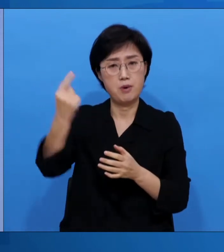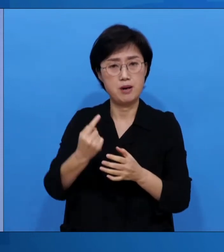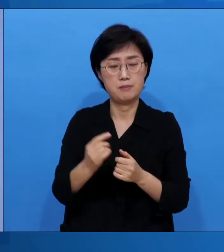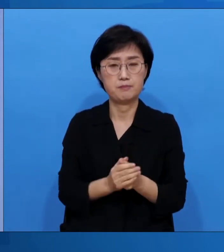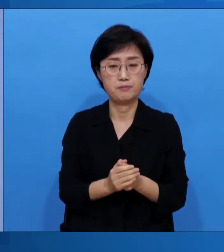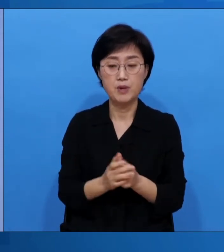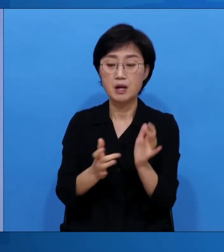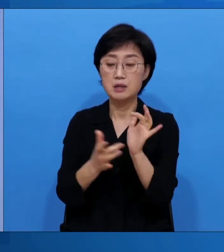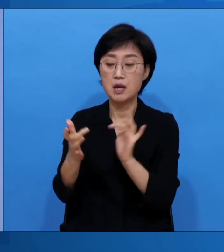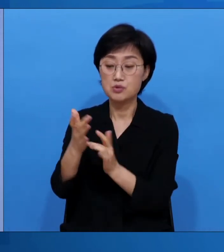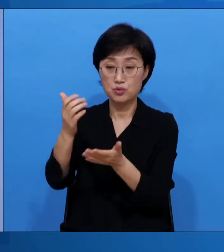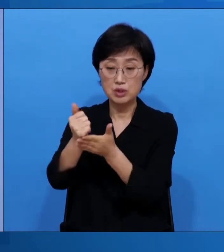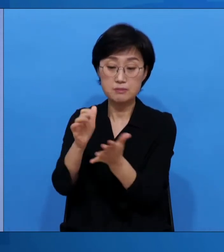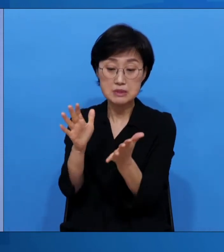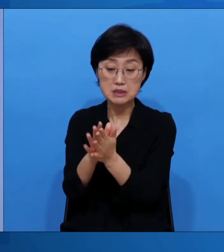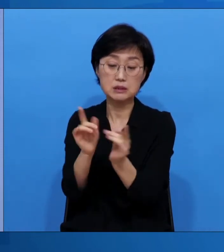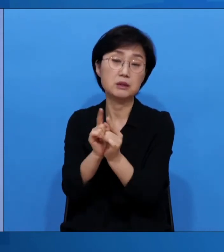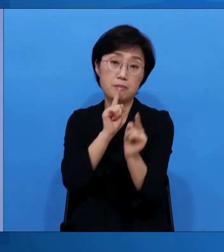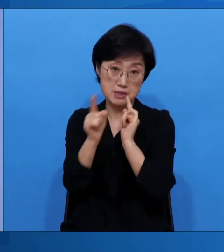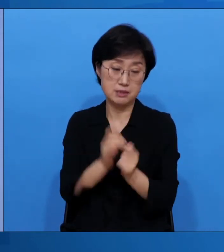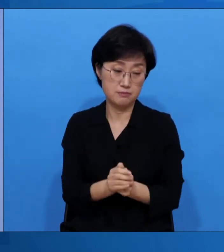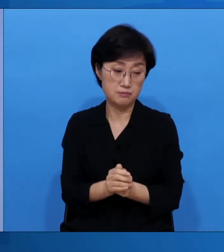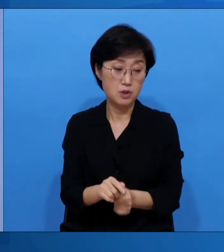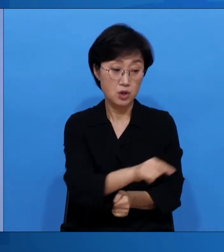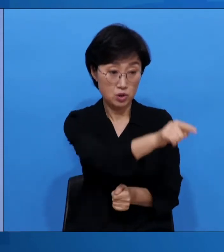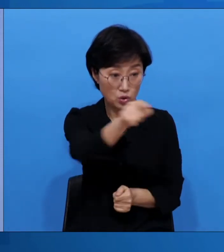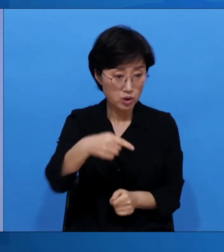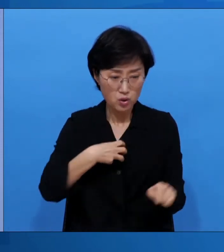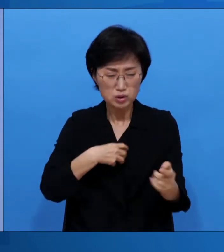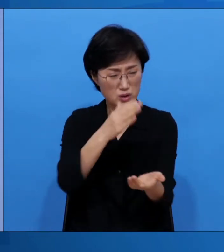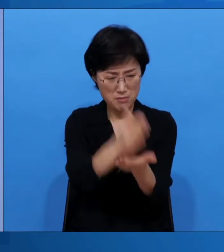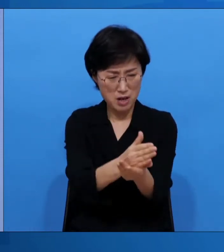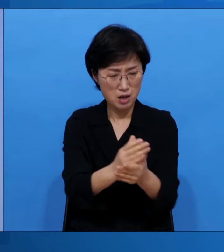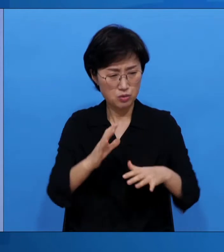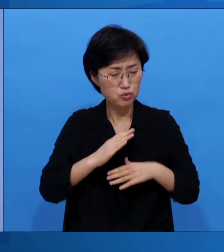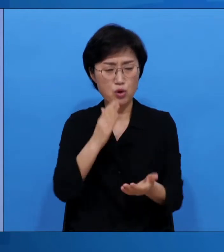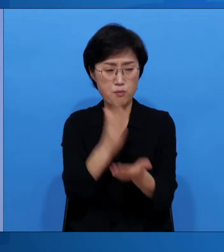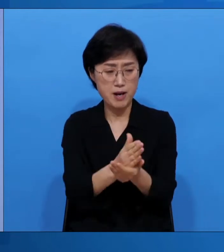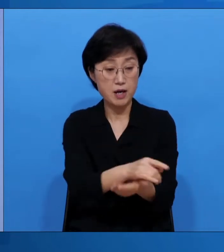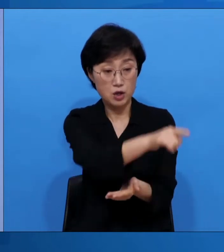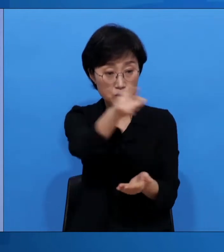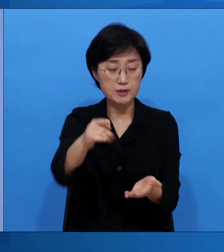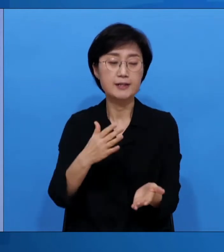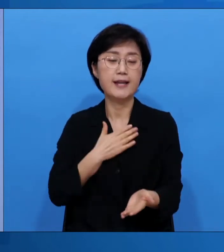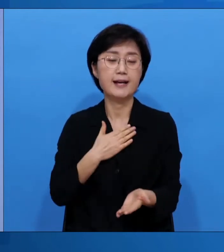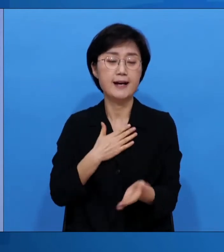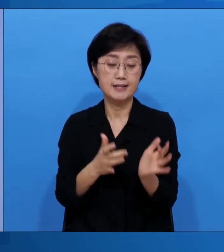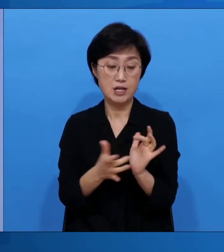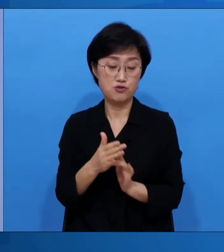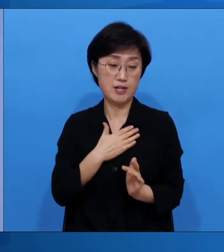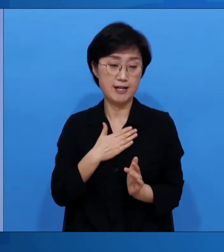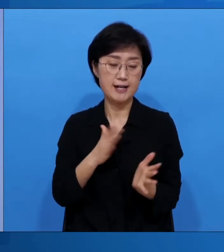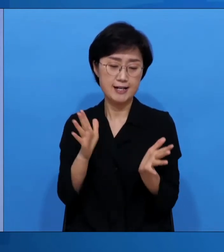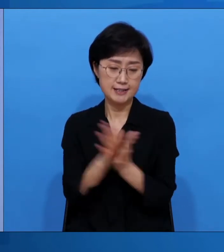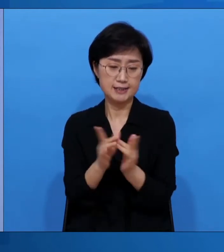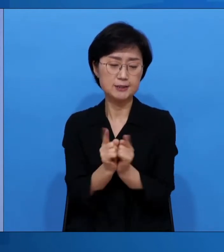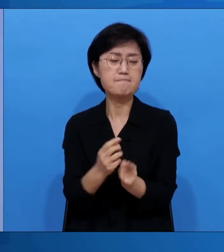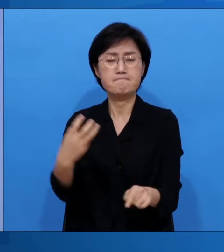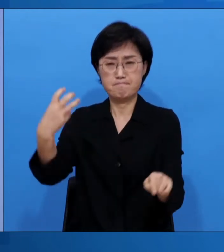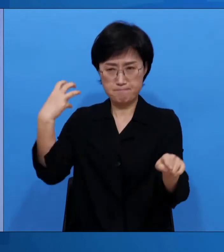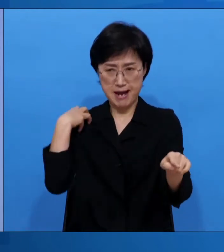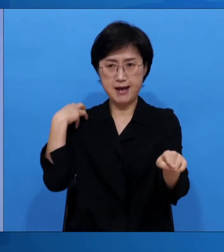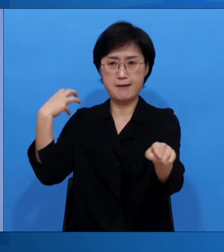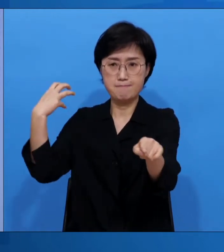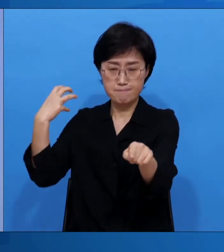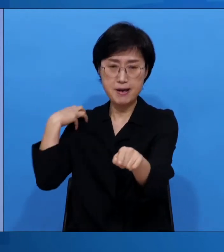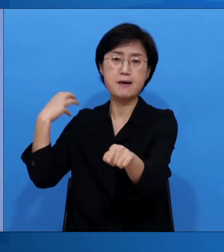말씀했어요. And so, I'm sure you have a lot of worries, but do not worry at all. God says He will take fully responsibility. 그러면서 이 천국 복음이라고 7절에 얘기했어요. And then in verse 7,